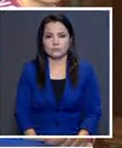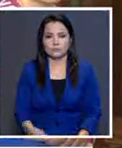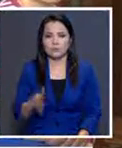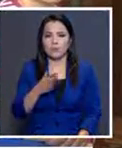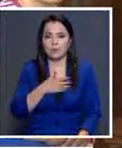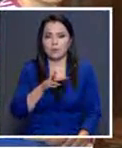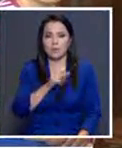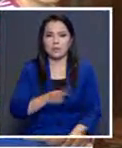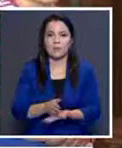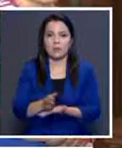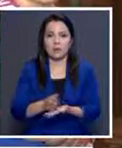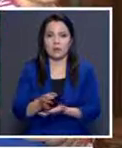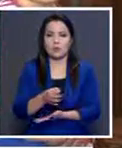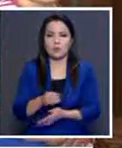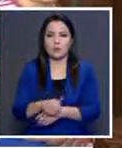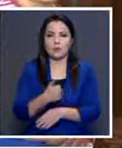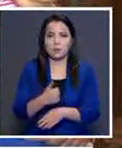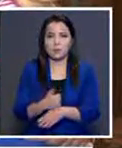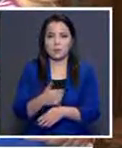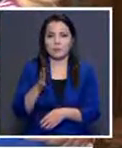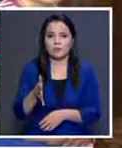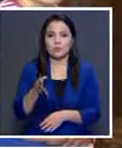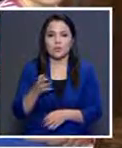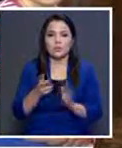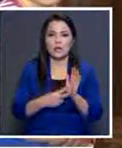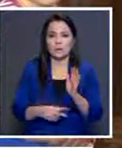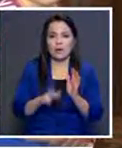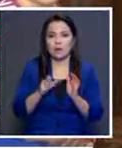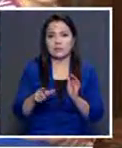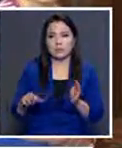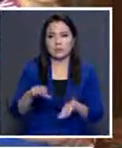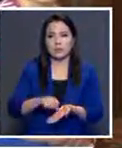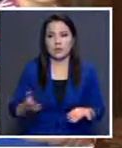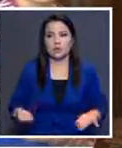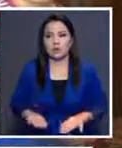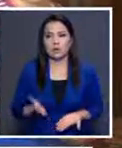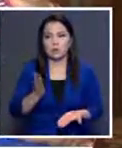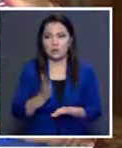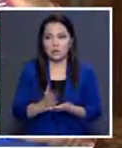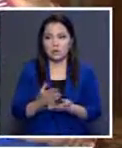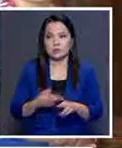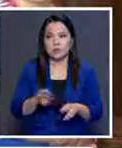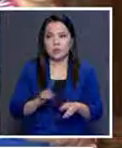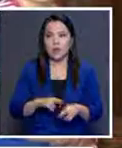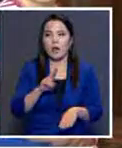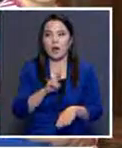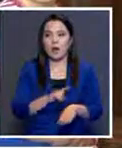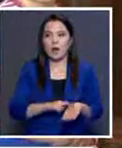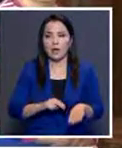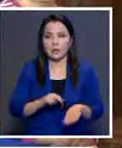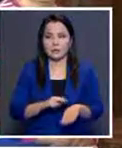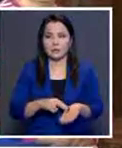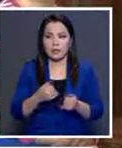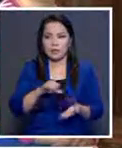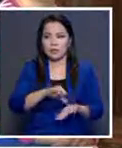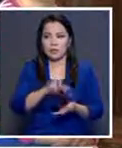әкімшілік аймағымда 5470 адамдар тұрады. Бұл халықтың